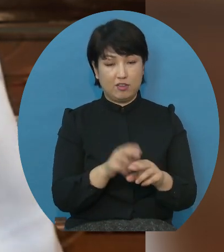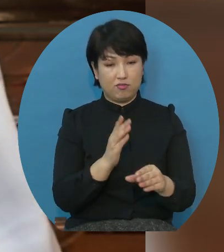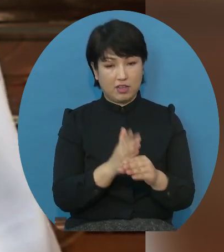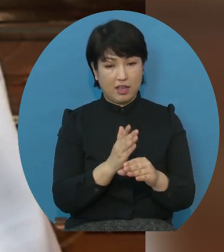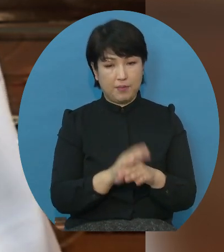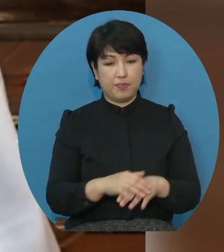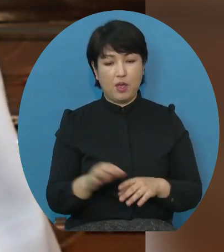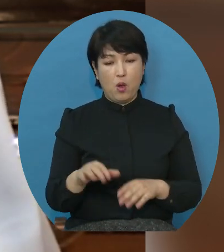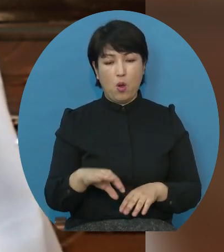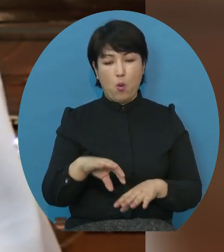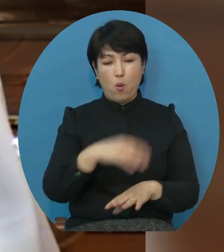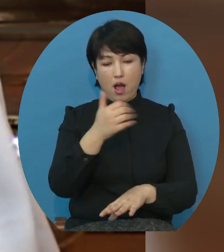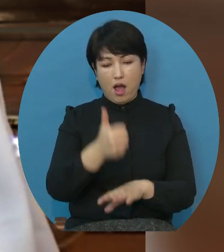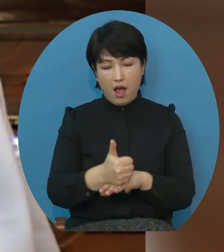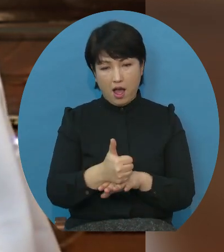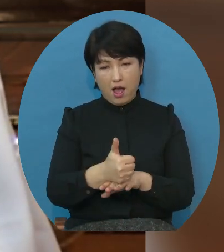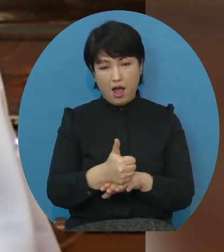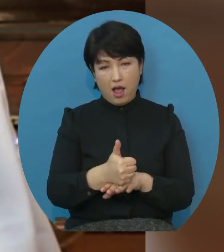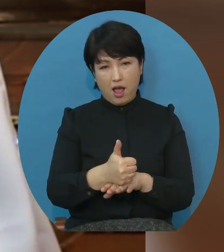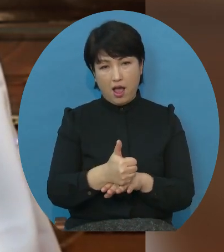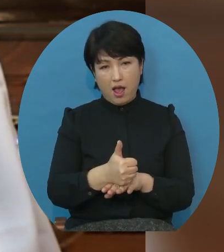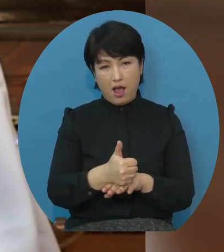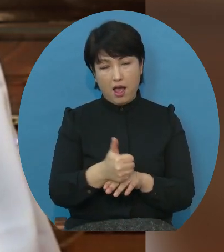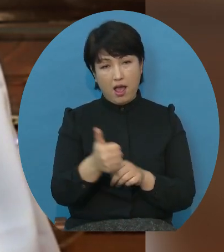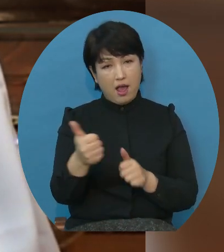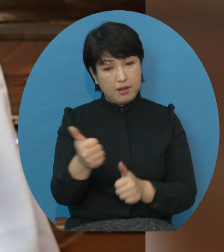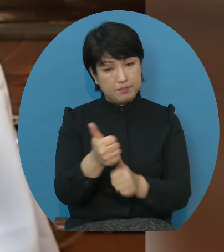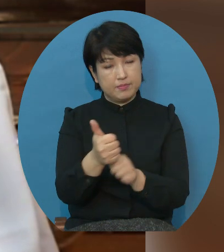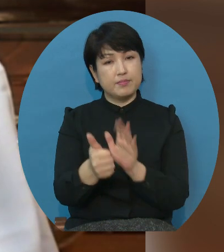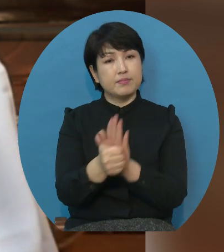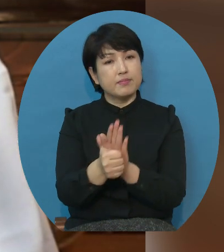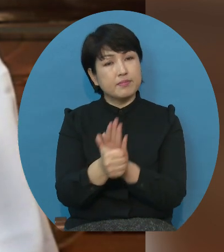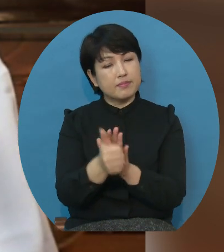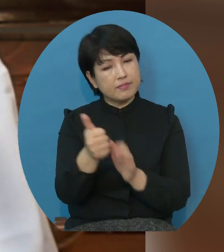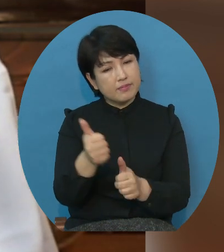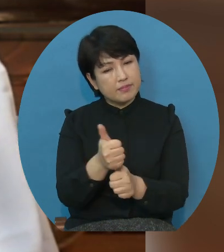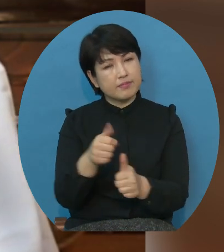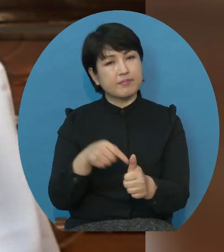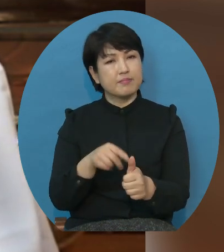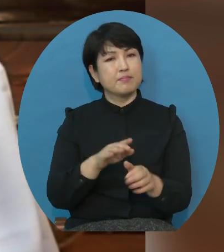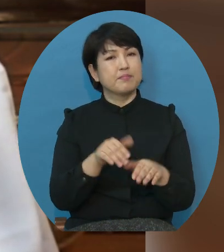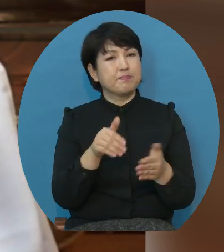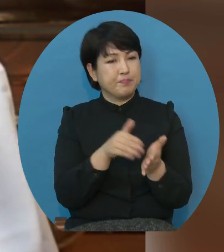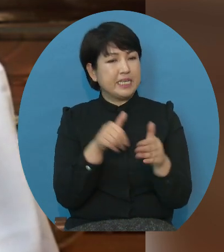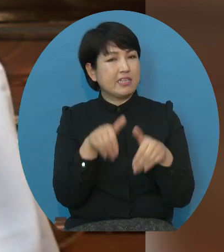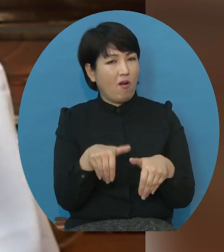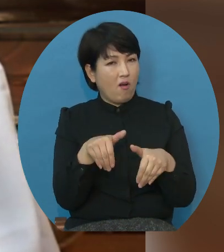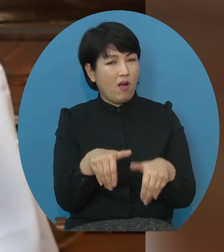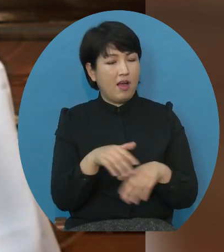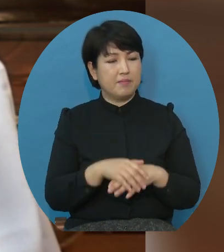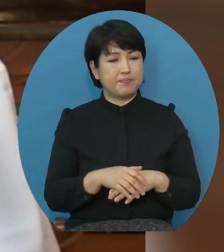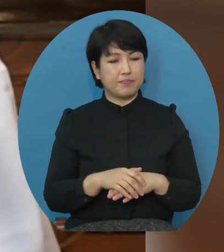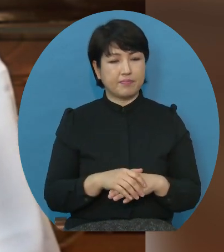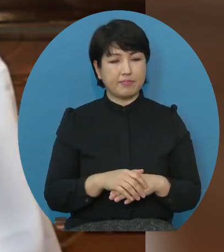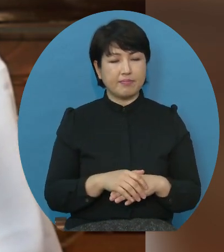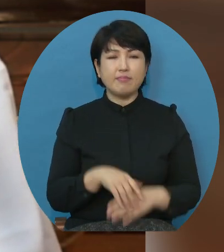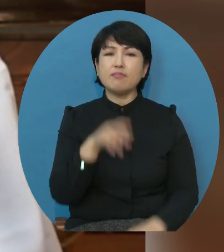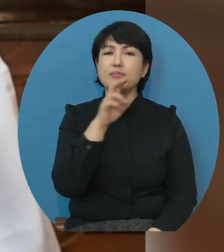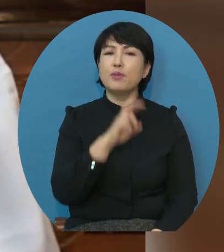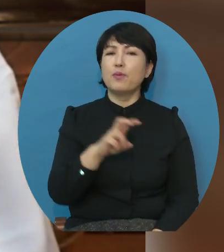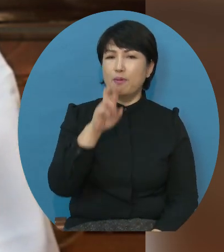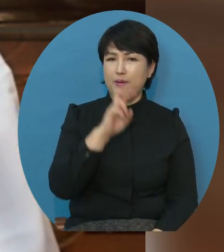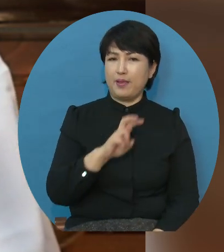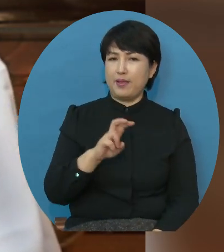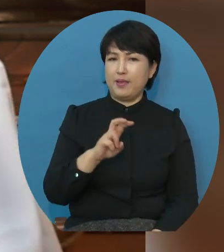황을 10월 하듯 1 요즘 마라 비서가 심 이었나 봐요 이렇게